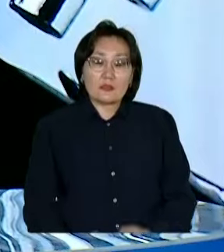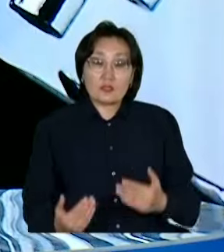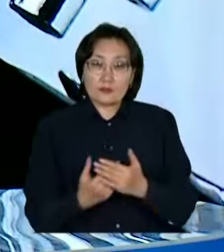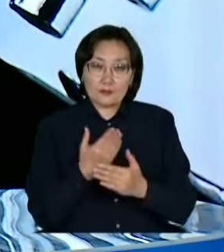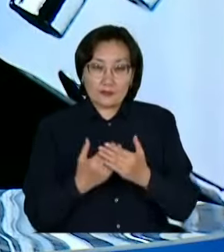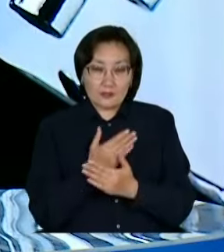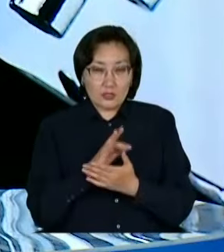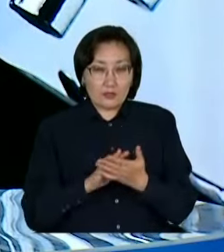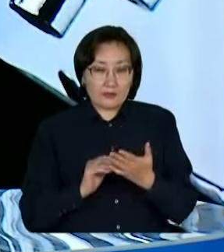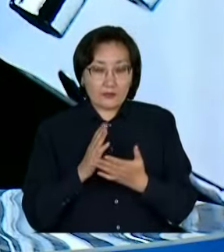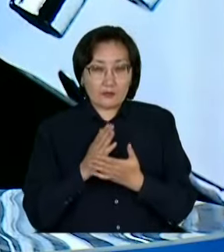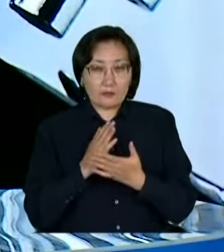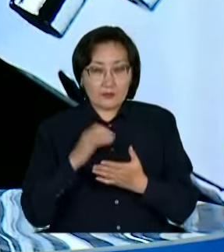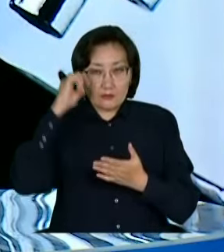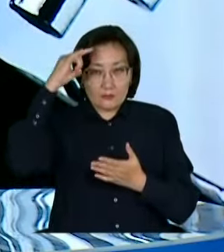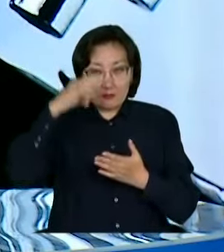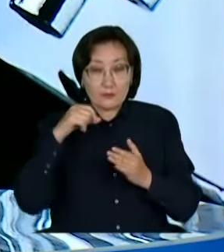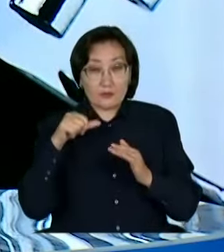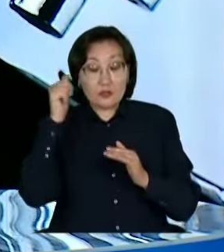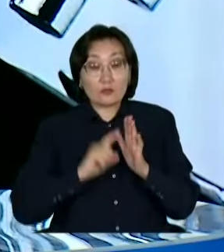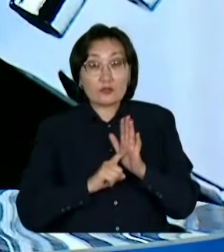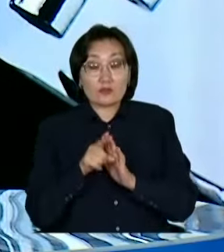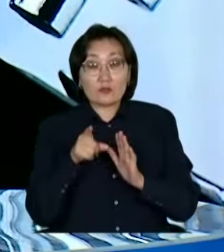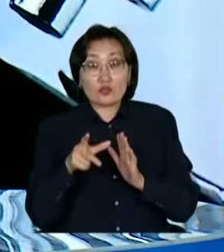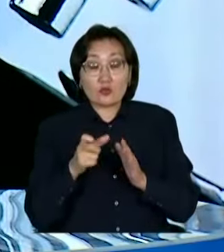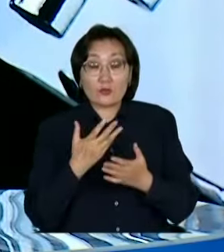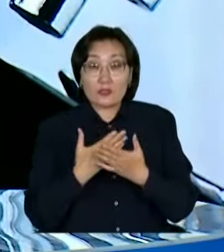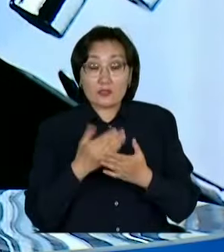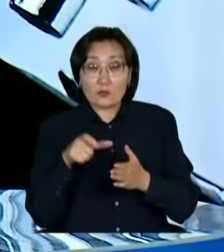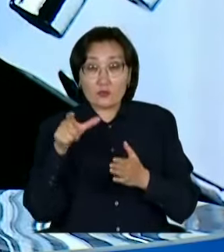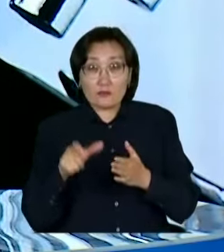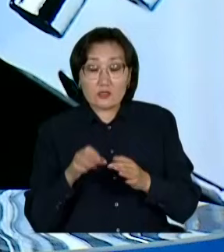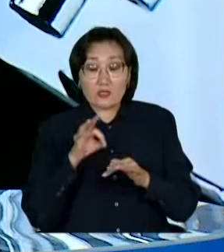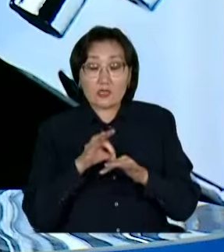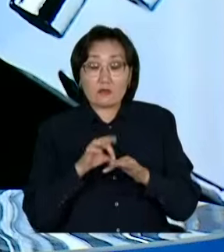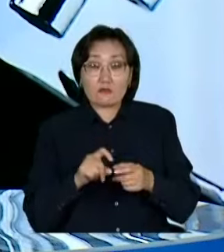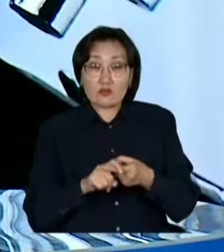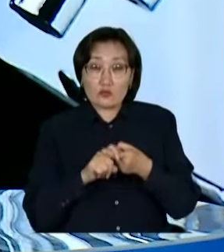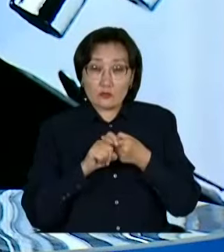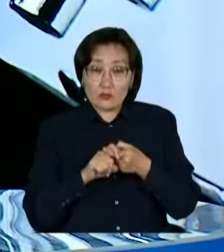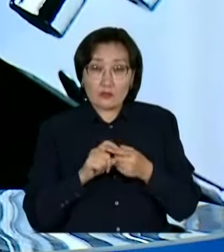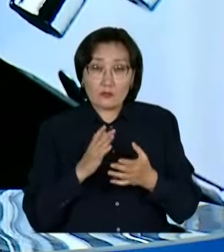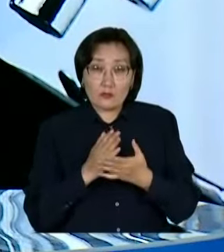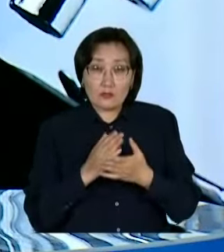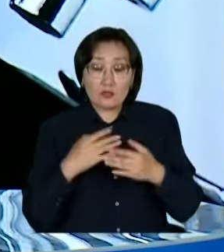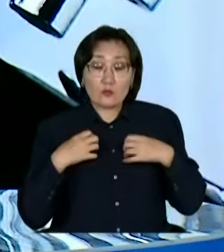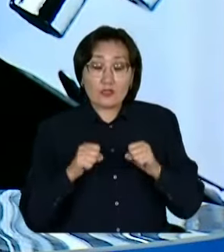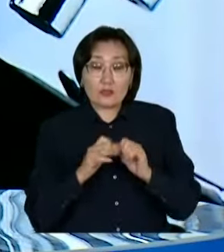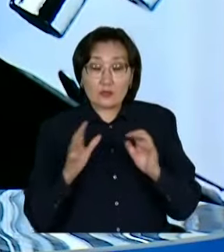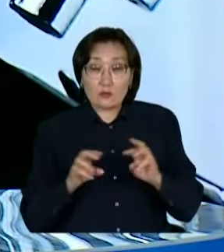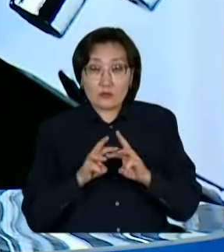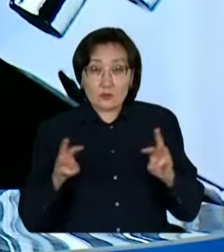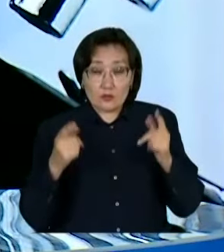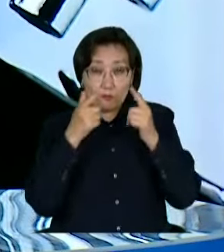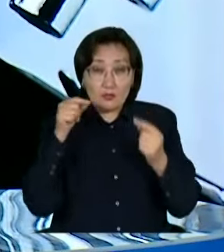Тікелей эфирде жаңалықтар. Елімізде жыл басынан бері 1300-ге жуық адам коронавирус инфекциясын жұқтырған. Денсаулық сақтау